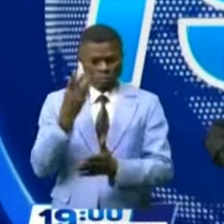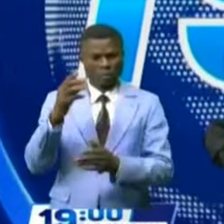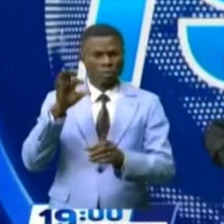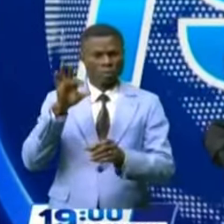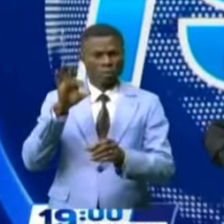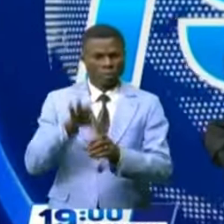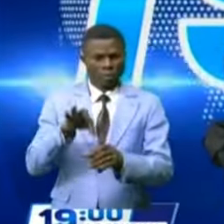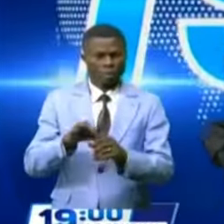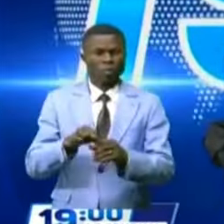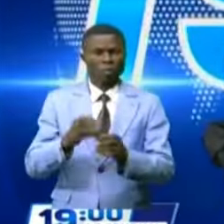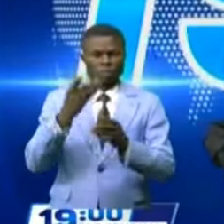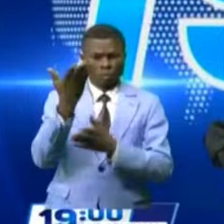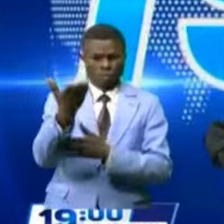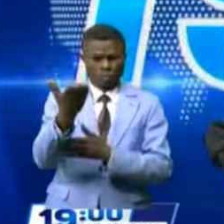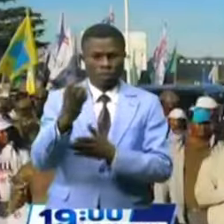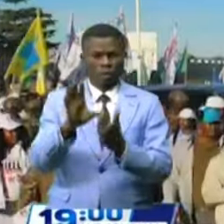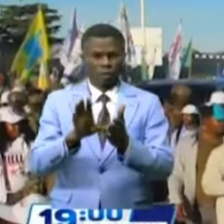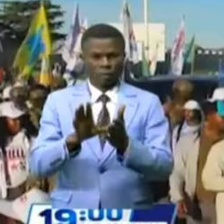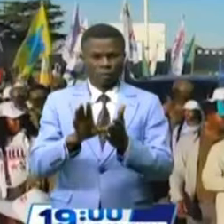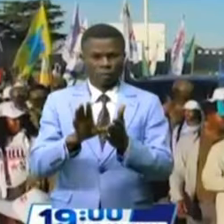On en parle dans ce reportage.